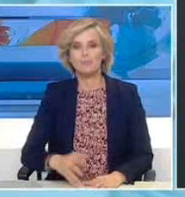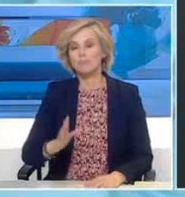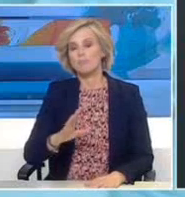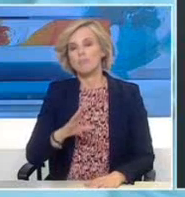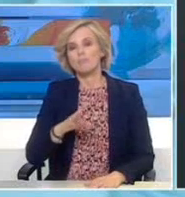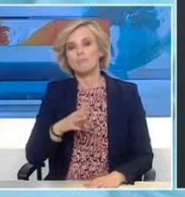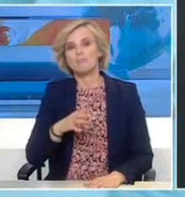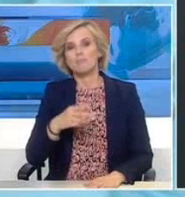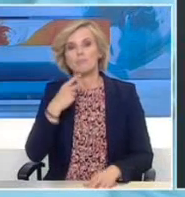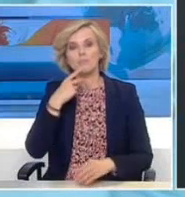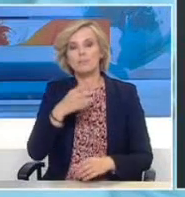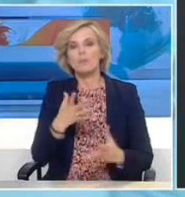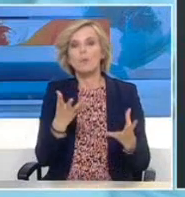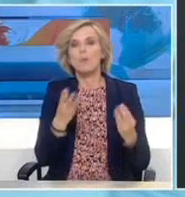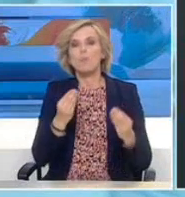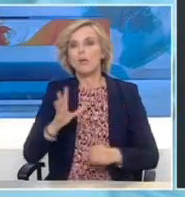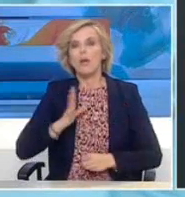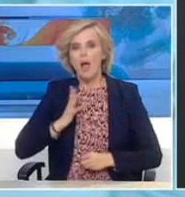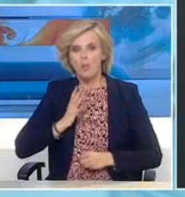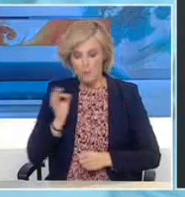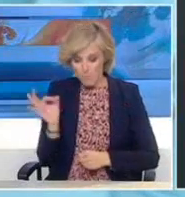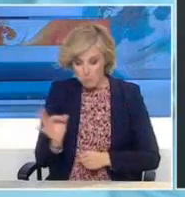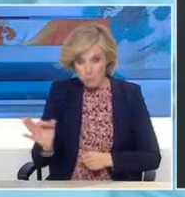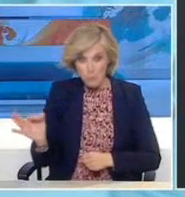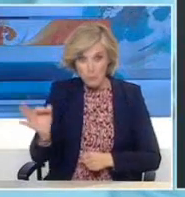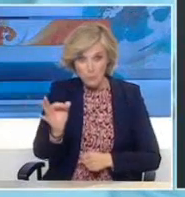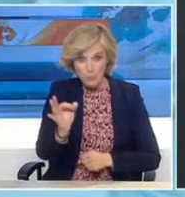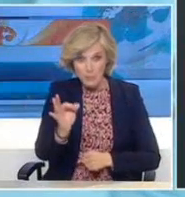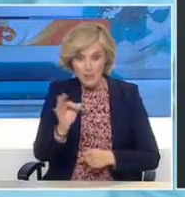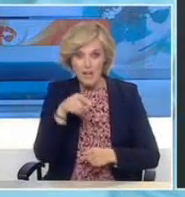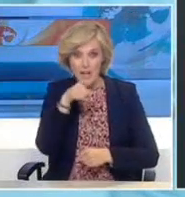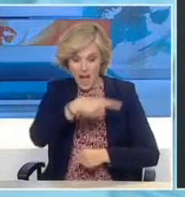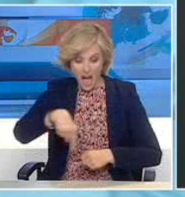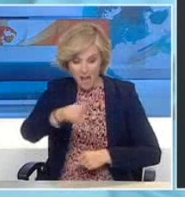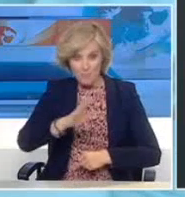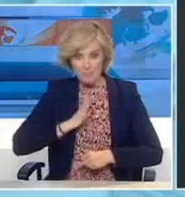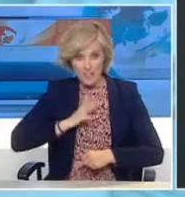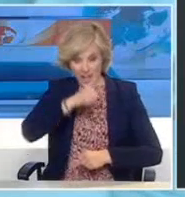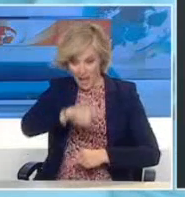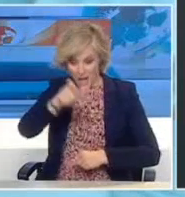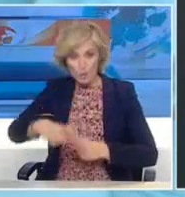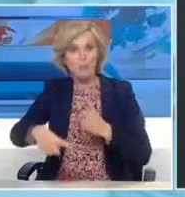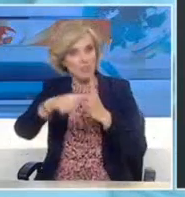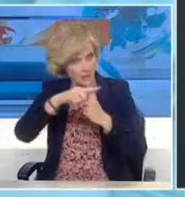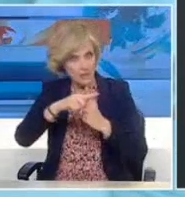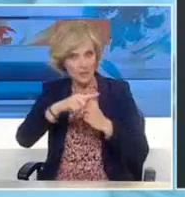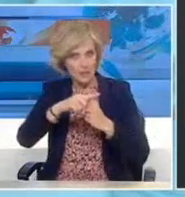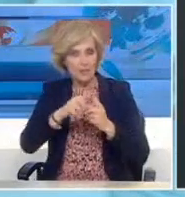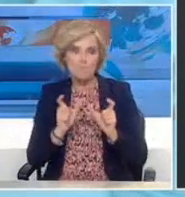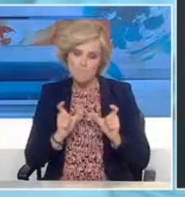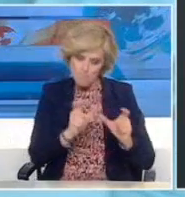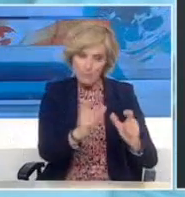δηλαδή θετικοί και έχουν τεθεί σε καραντίνα, σήμερα έγιναν 17 έλεγχοι και ευτυχώς βρέθηκαν και οι 17 νοσούνται στα σπίτια